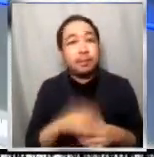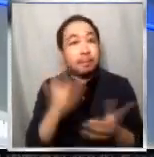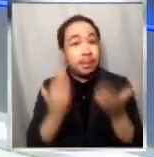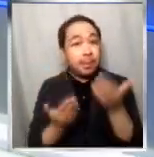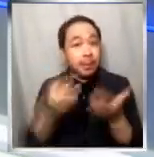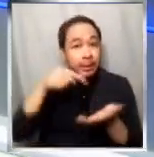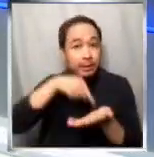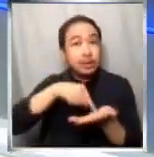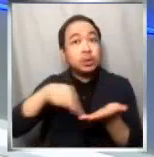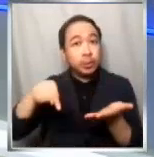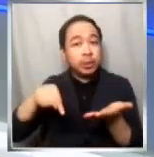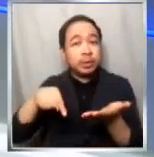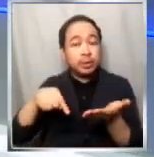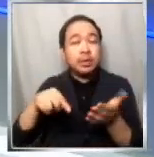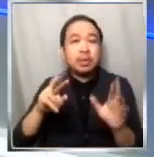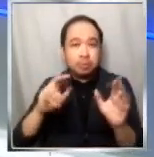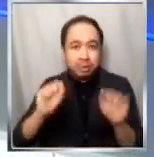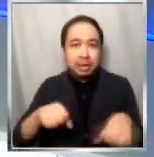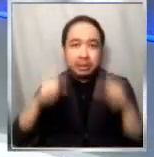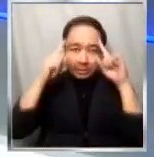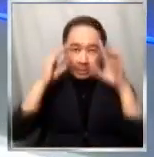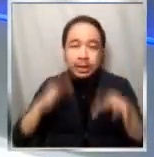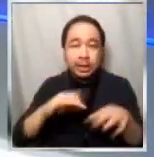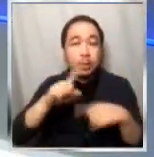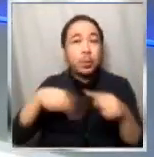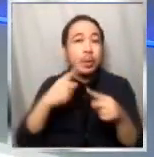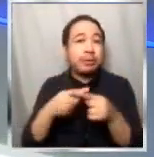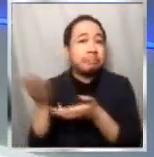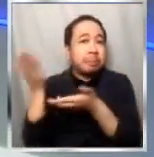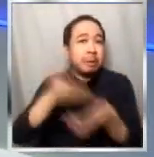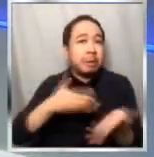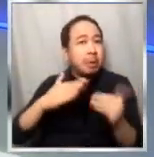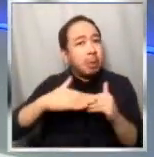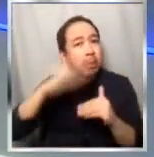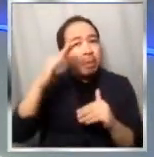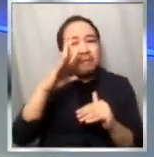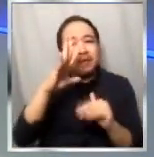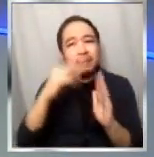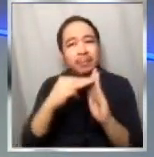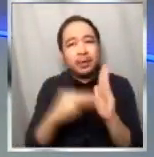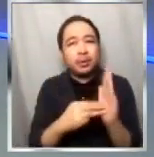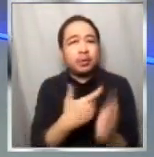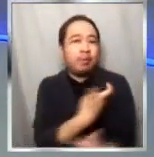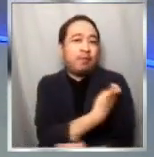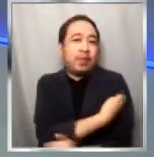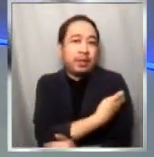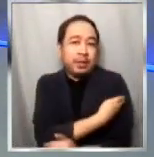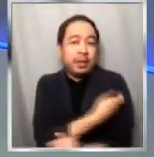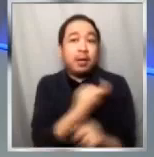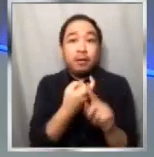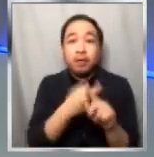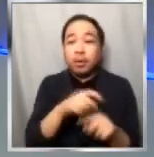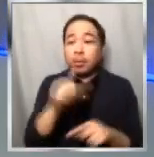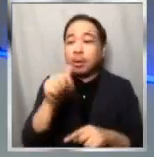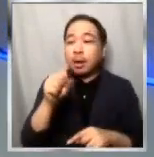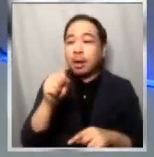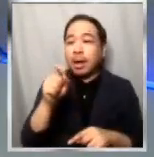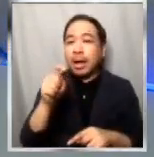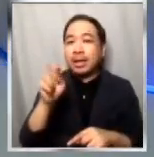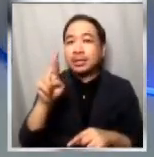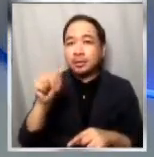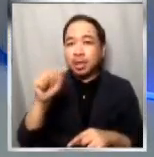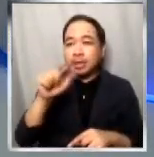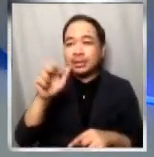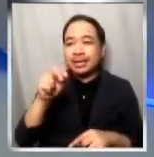kailan darating ang mahigit 5 milyong bakuna ng kumpanyang AstraZeneca. Yung bakuna naman ng Pfizer ay wala pa rin petsa